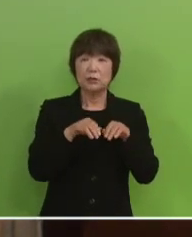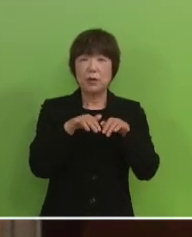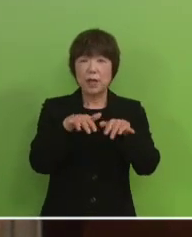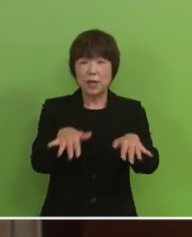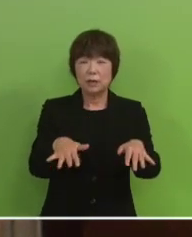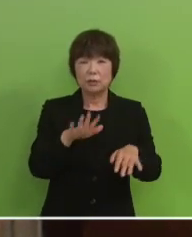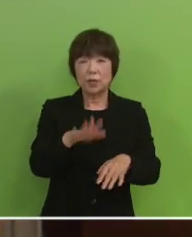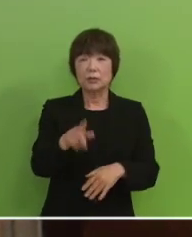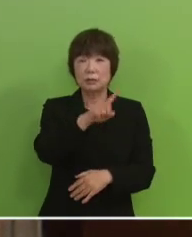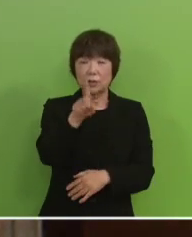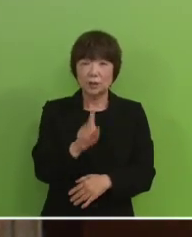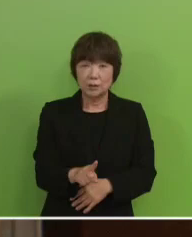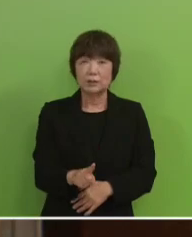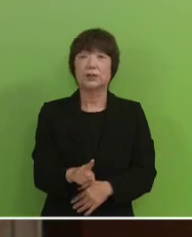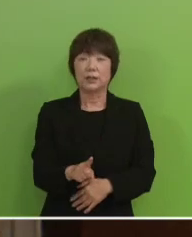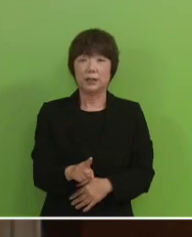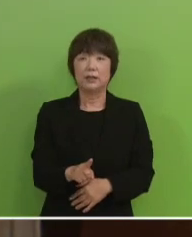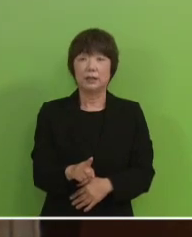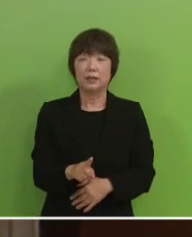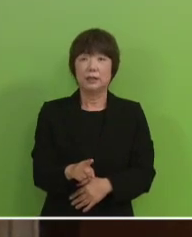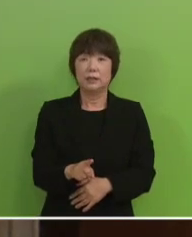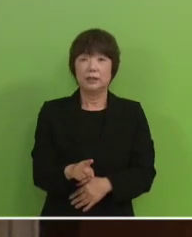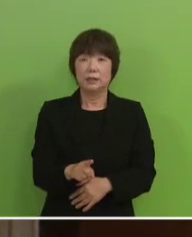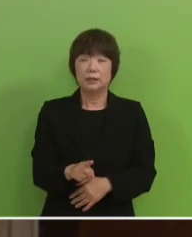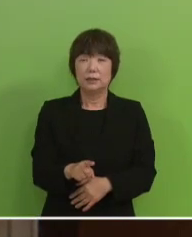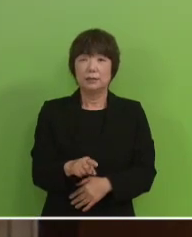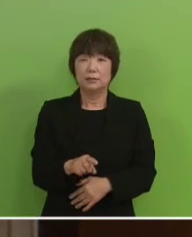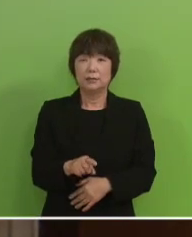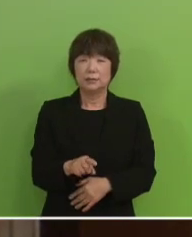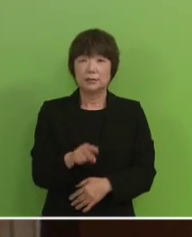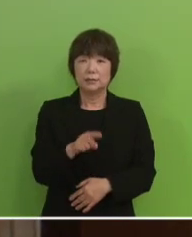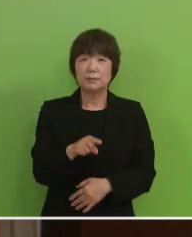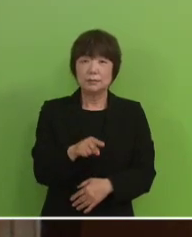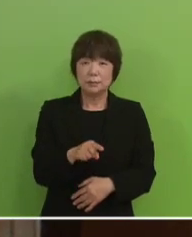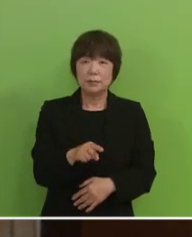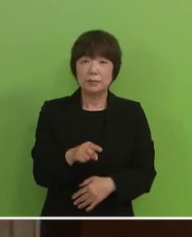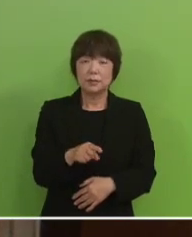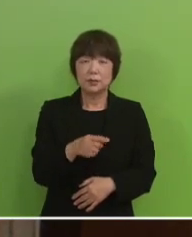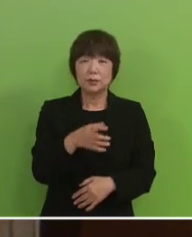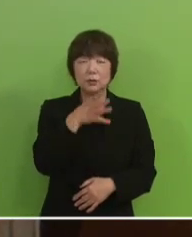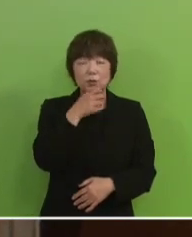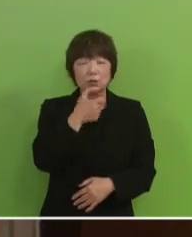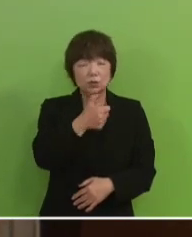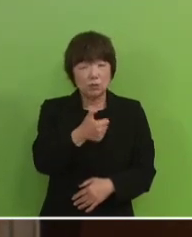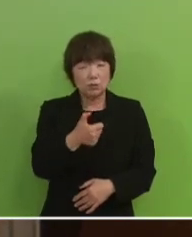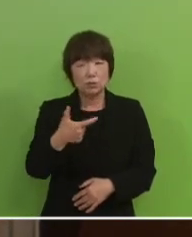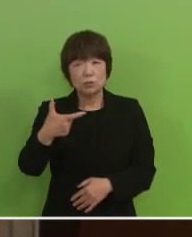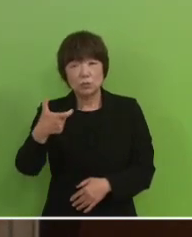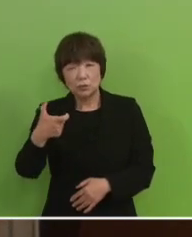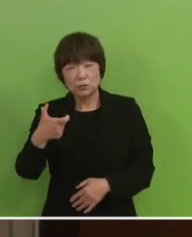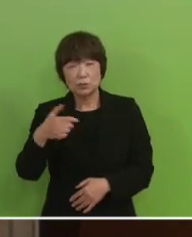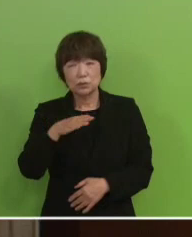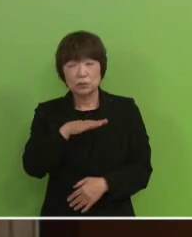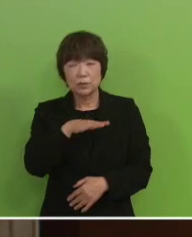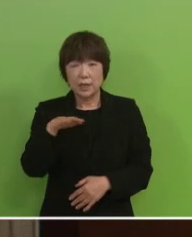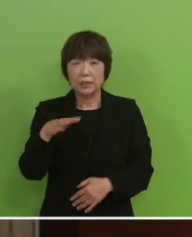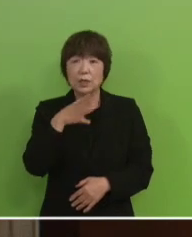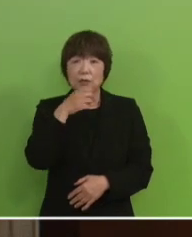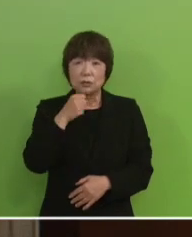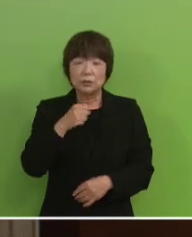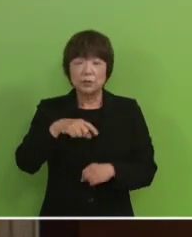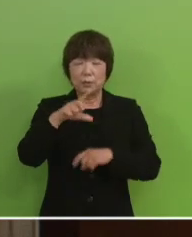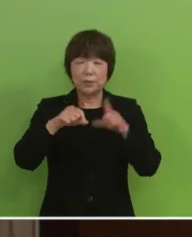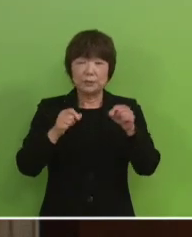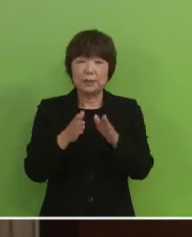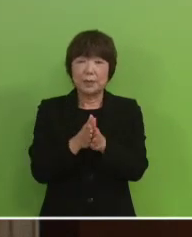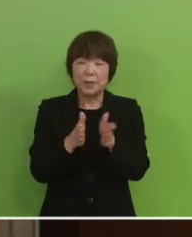かまああのこうした5610代等等幅広い層に広がってい